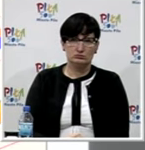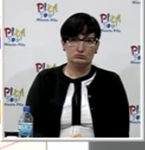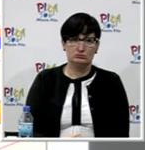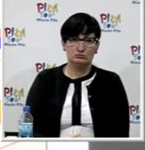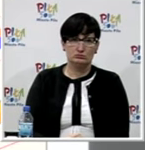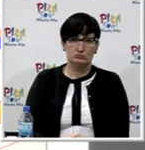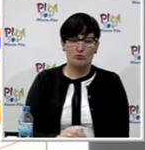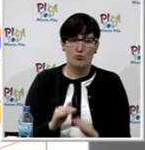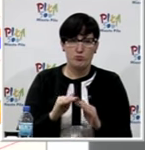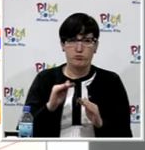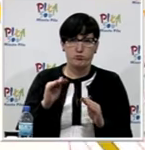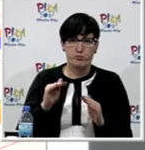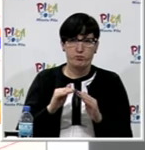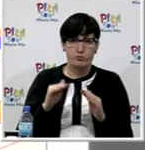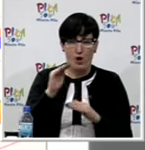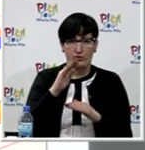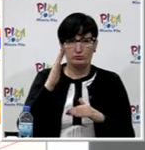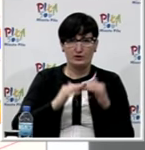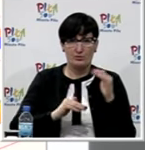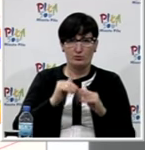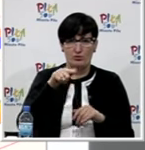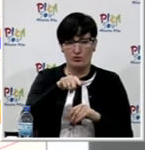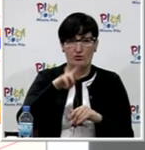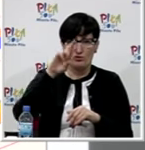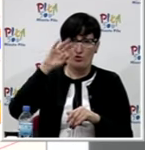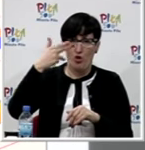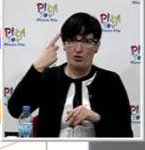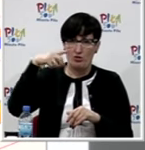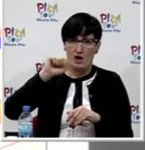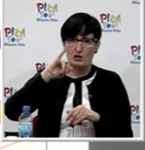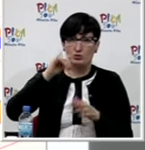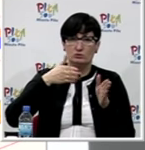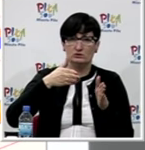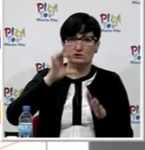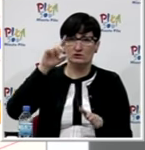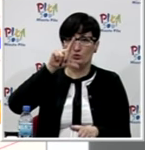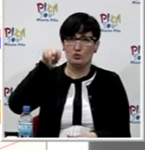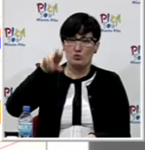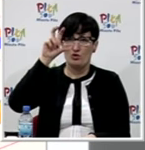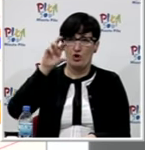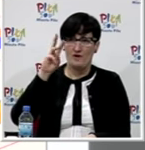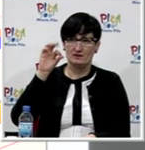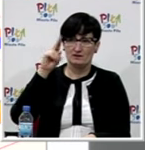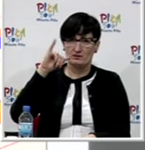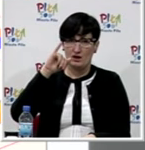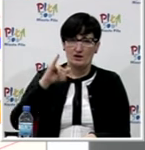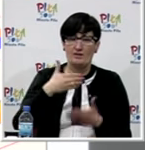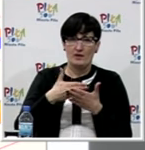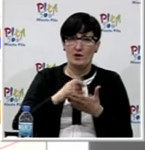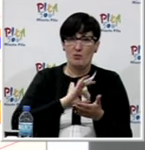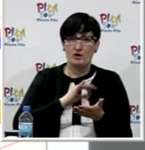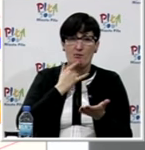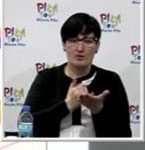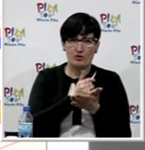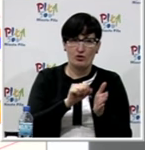przebudowę tego ronda i ulicy Głuchowskiej, więc pozostają. Stąd moje pytanie do pani dyrektor, czy ta sprawa była